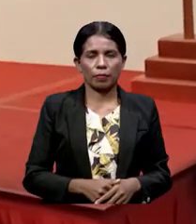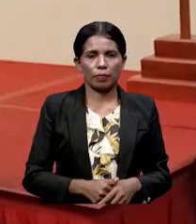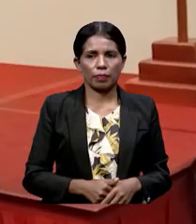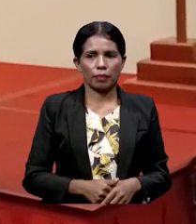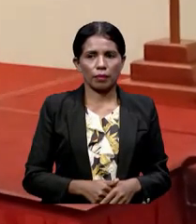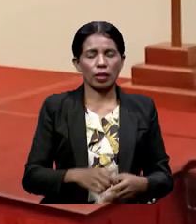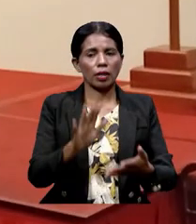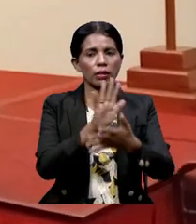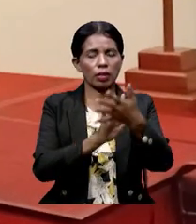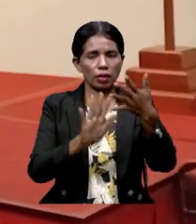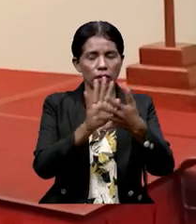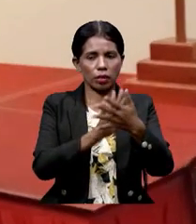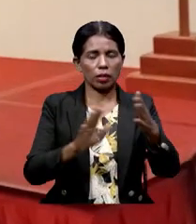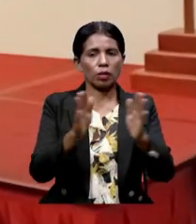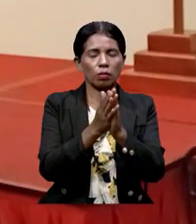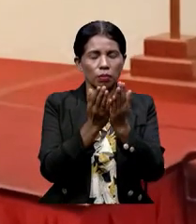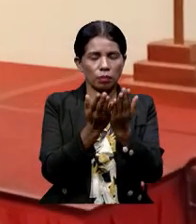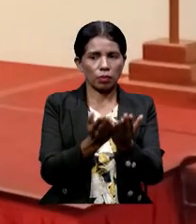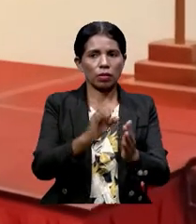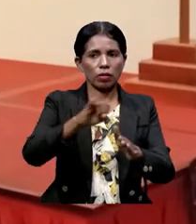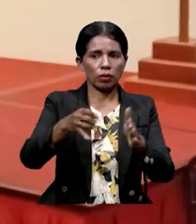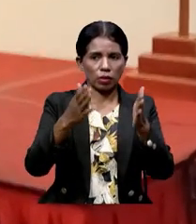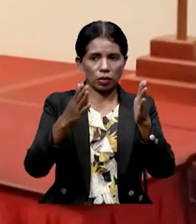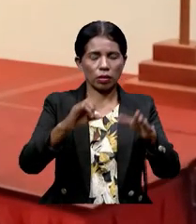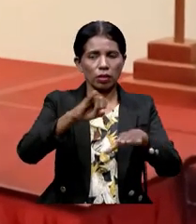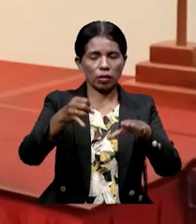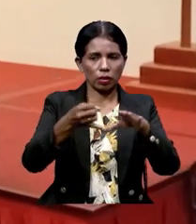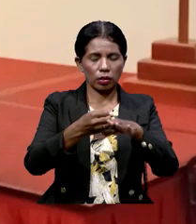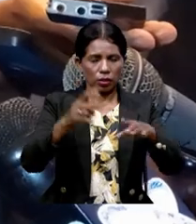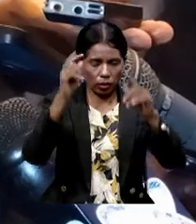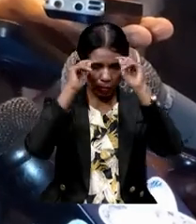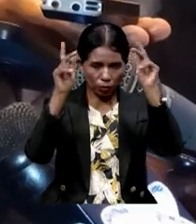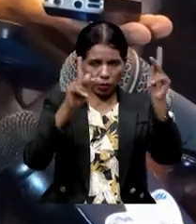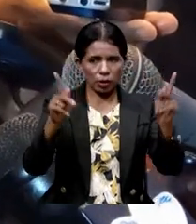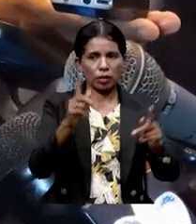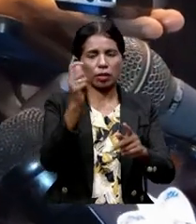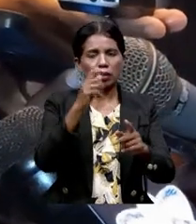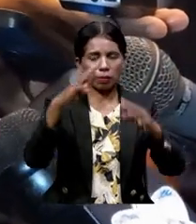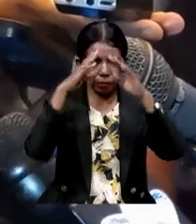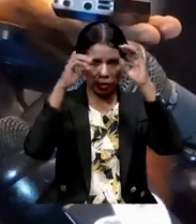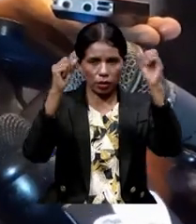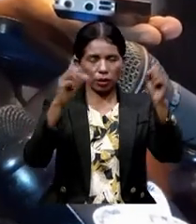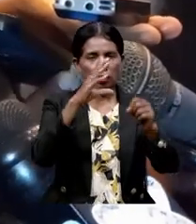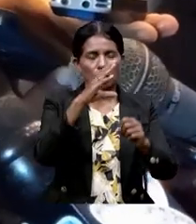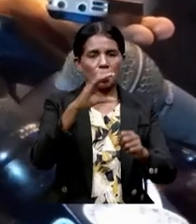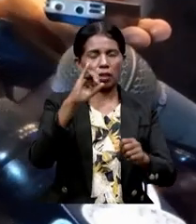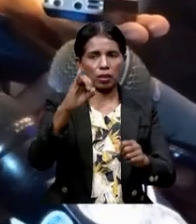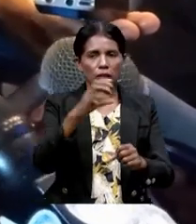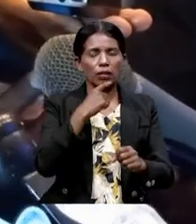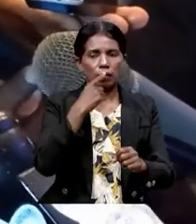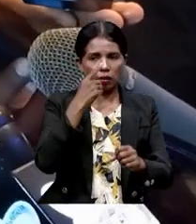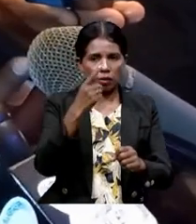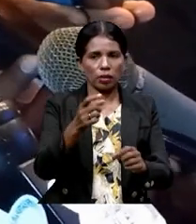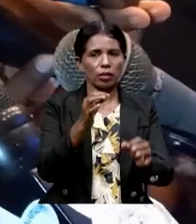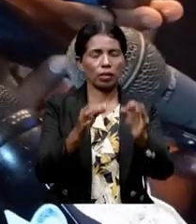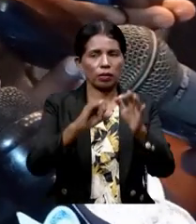Ia seremonia lansamento livro Matadalang Jornalismo Inklusivo ia Timor Plaza Tersane, Presidente Conselho Imprensa Otelio Ote Hateten,